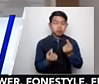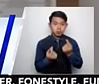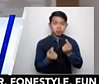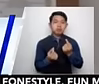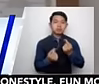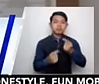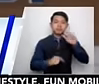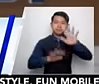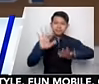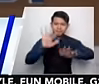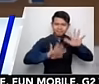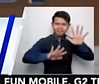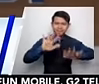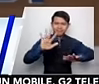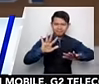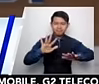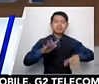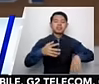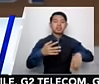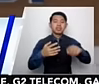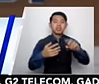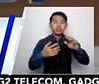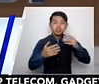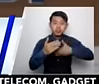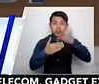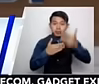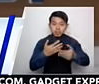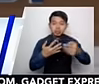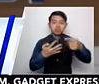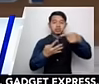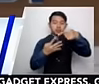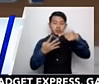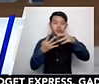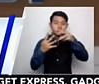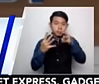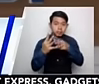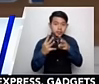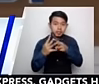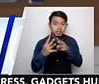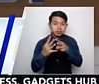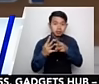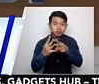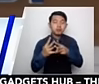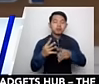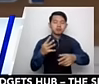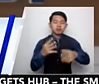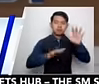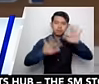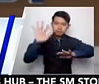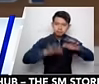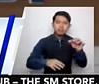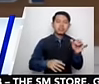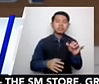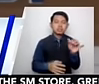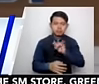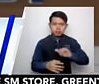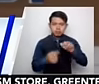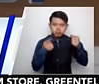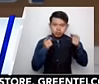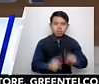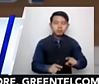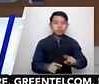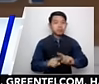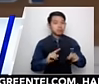nung tatlo pa. Yung huling-huling minor de edad na biktim natin, tumakbo at naitulak nga itong